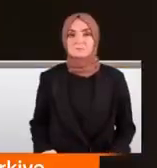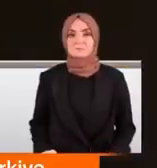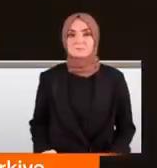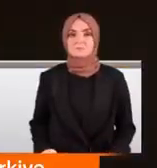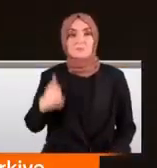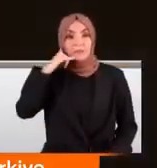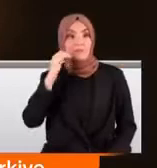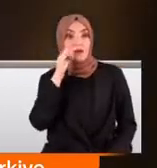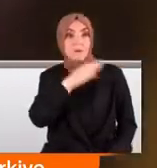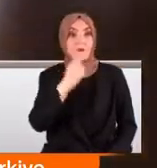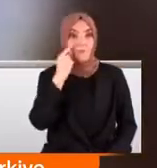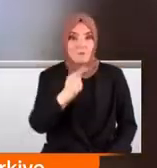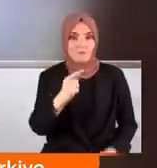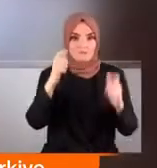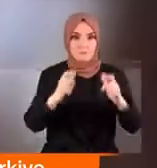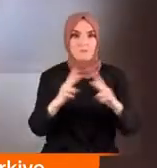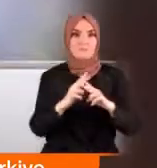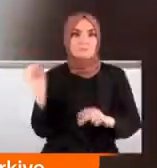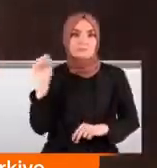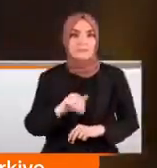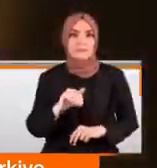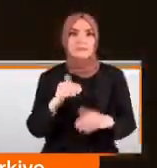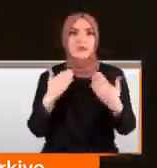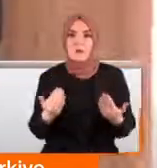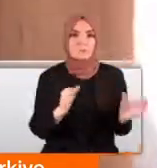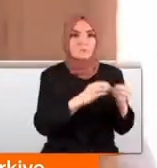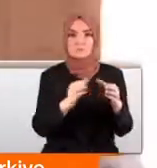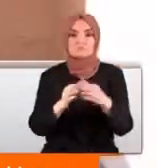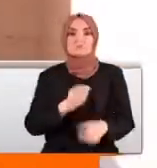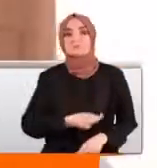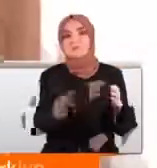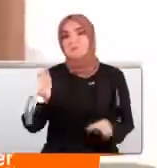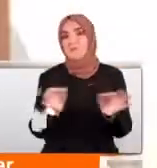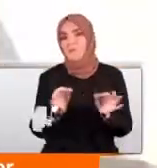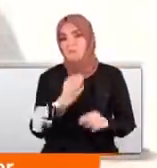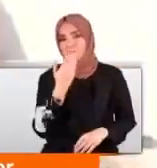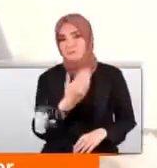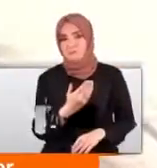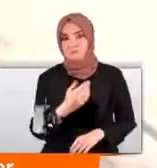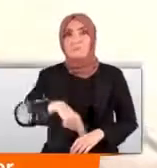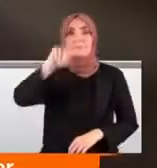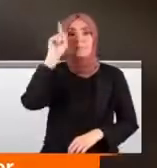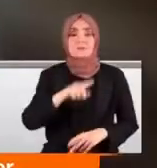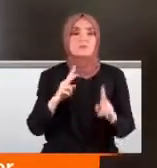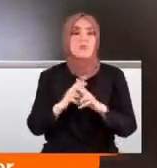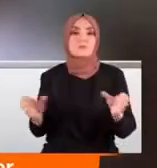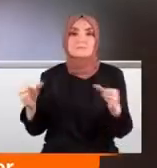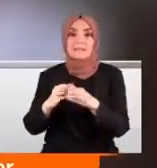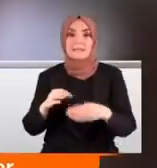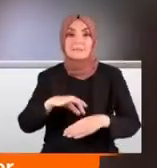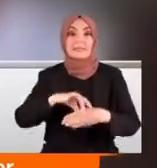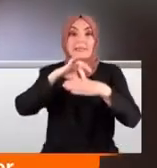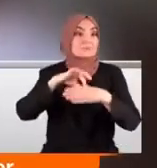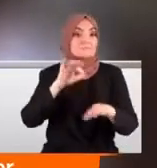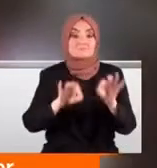İhbar üzerine bölgeye polis geldi ama taraflar çoktan kaçmıştı. Polis ekipleri gün boyu mahallede delil aradı. Güvenlik kamerası